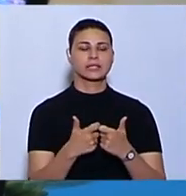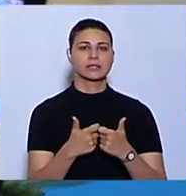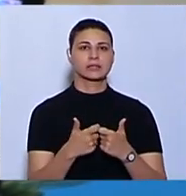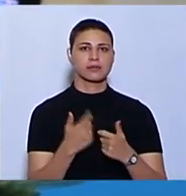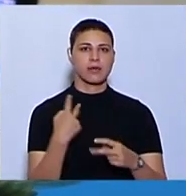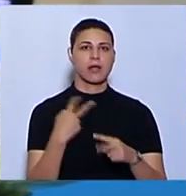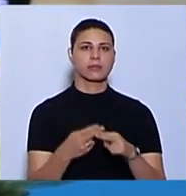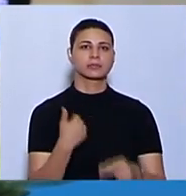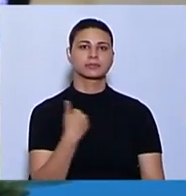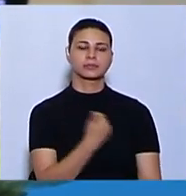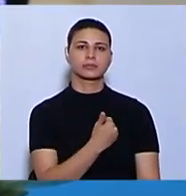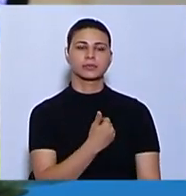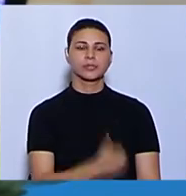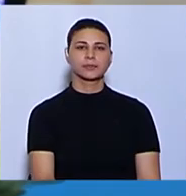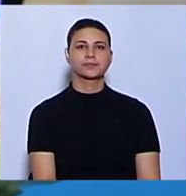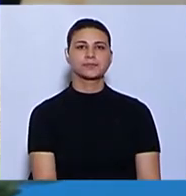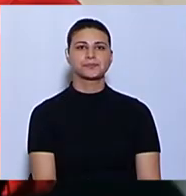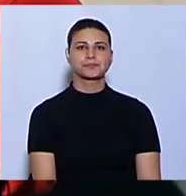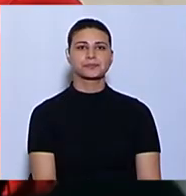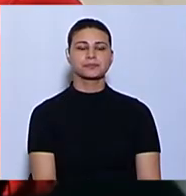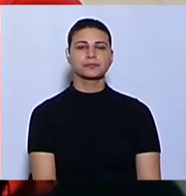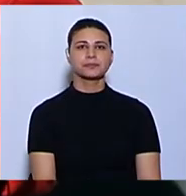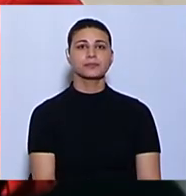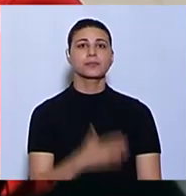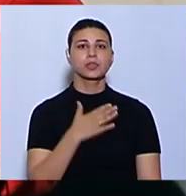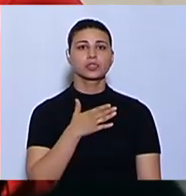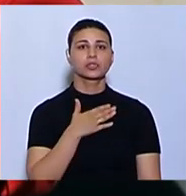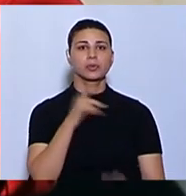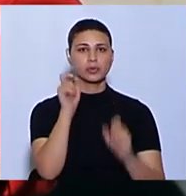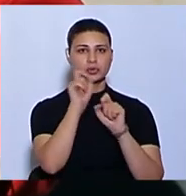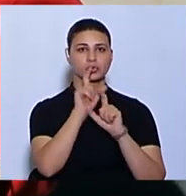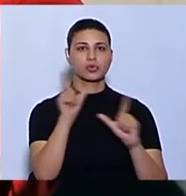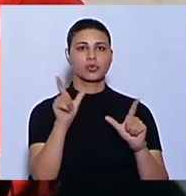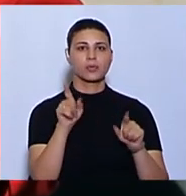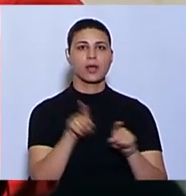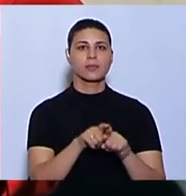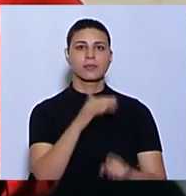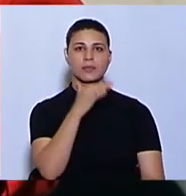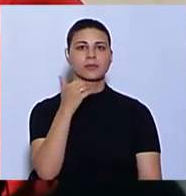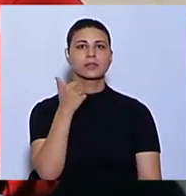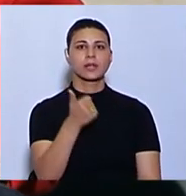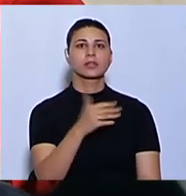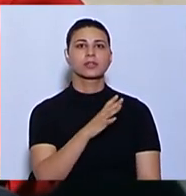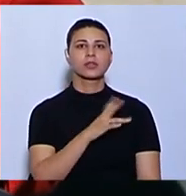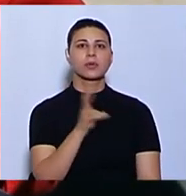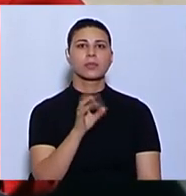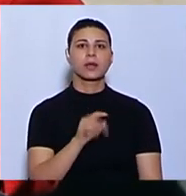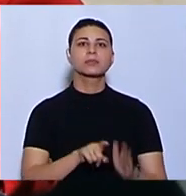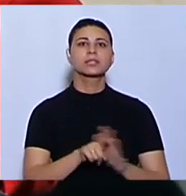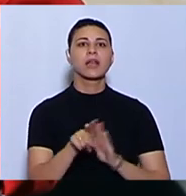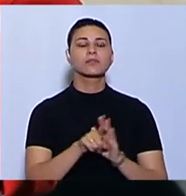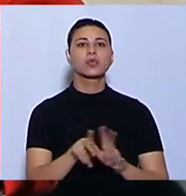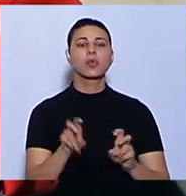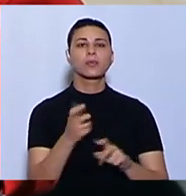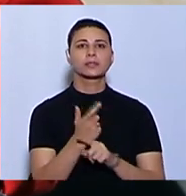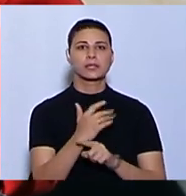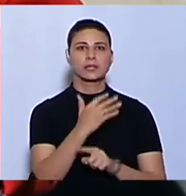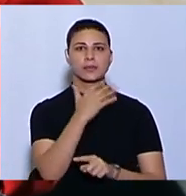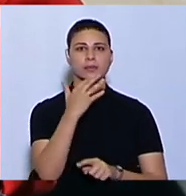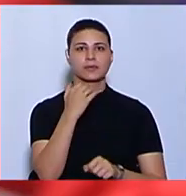ყოფილიყავი. ჩემ სკოლამ მართლა რაღაც ბევრი კარგი ხდებოდა, მაგრამ დევნილობის თვალსაზრისით ძალიან